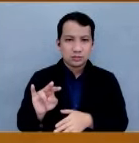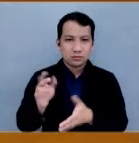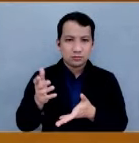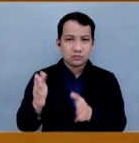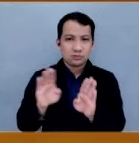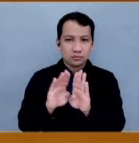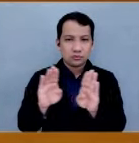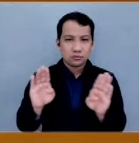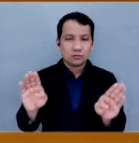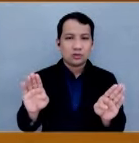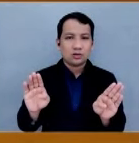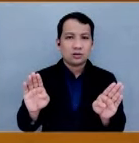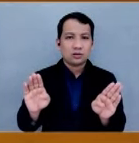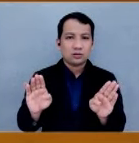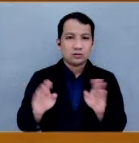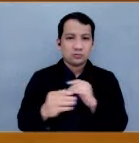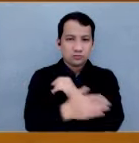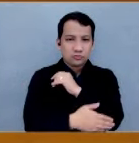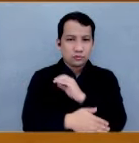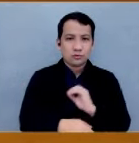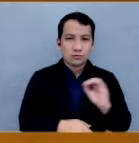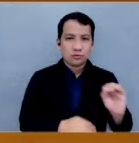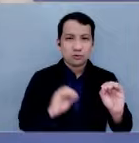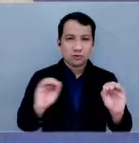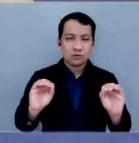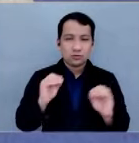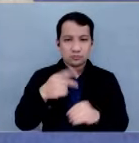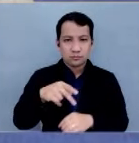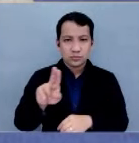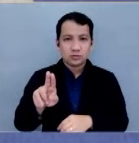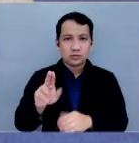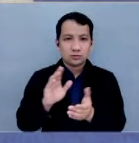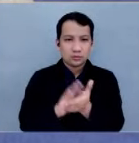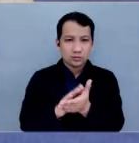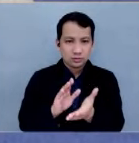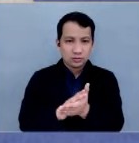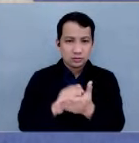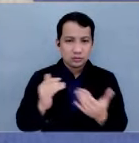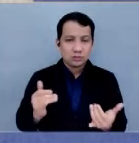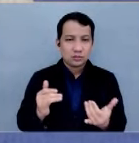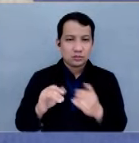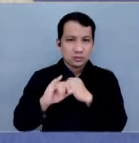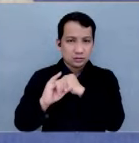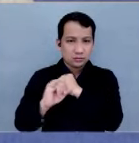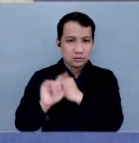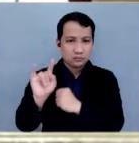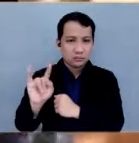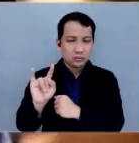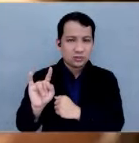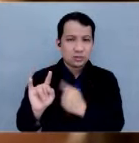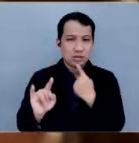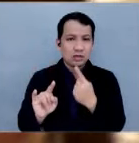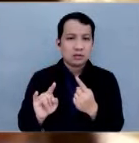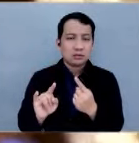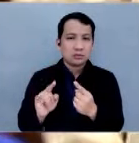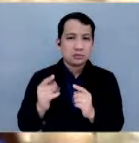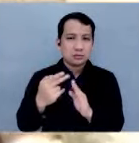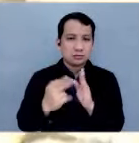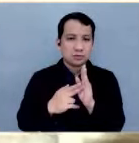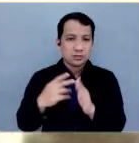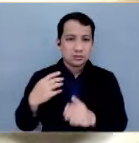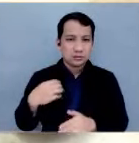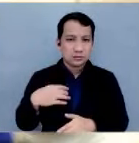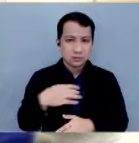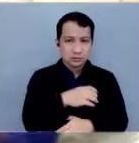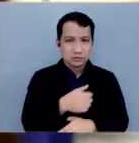dayuhan ang pagmamay-ari sa public utilities mga eskwelahan at advertising industry ayon kay House Speaker Martin R waldz kung